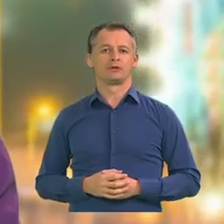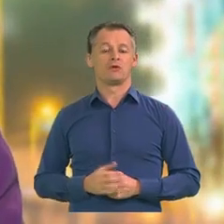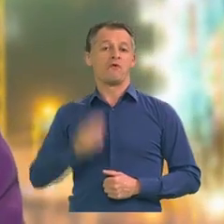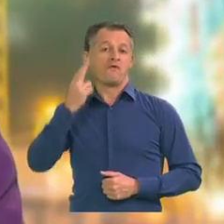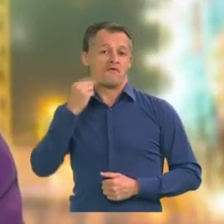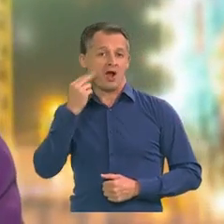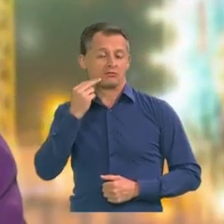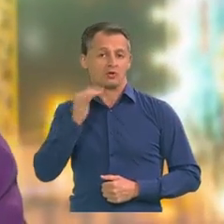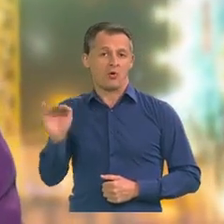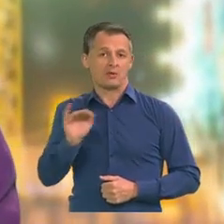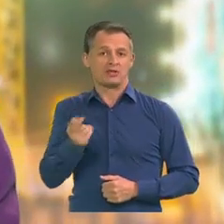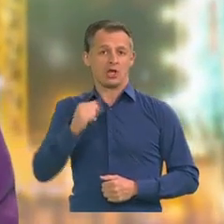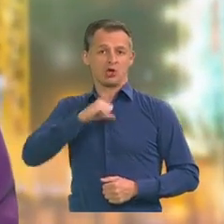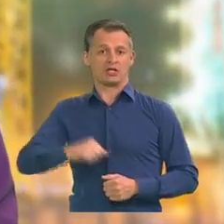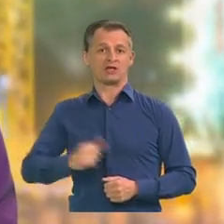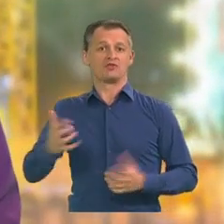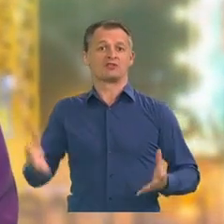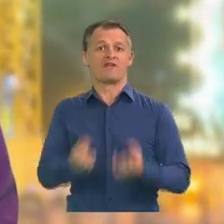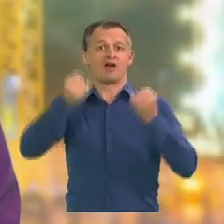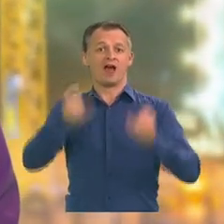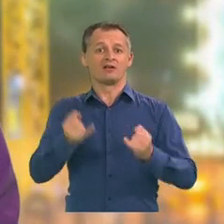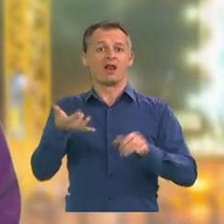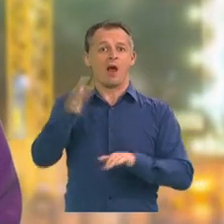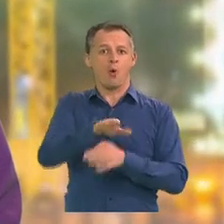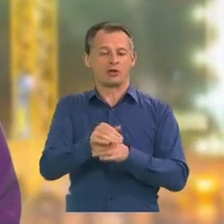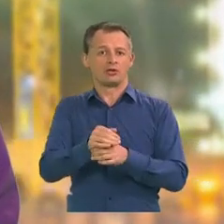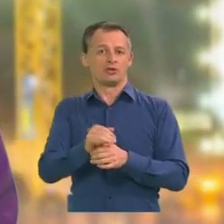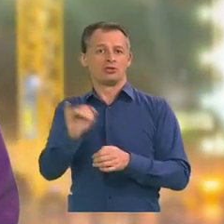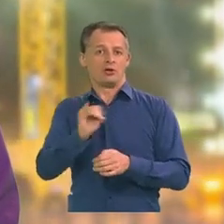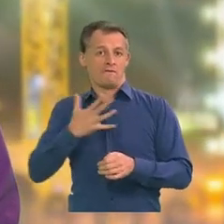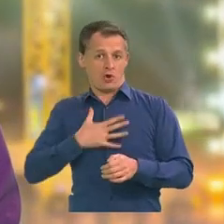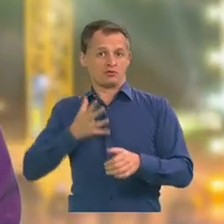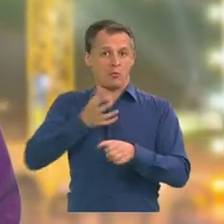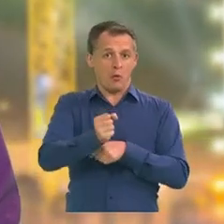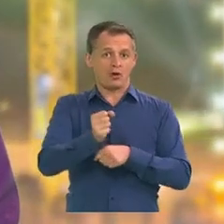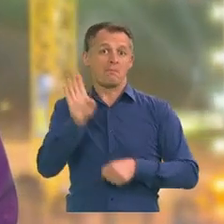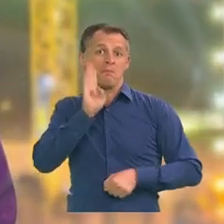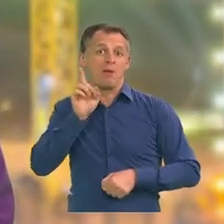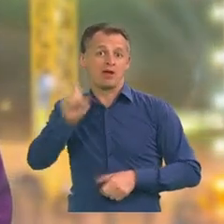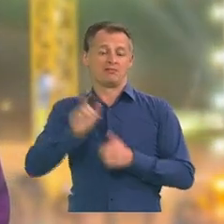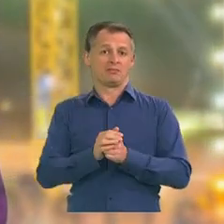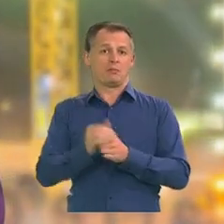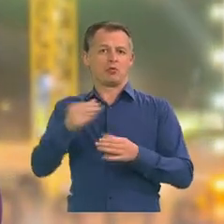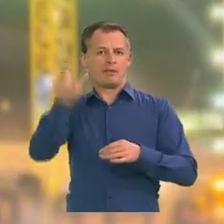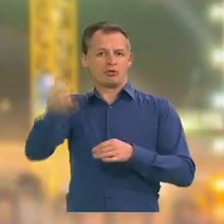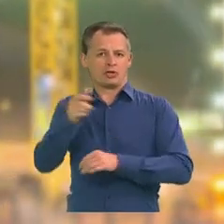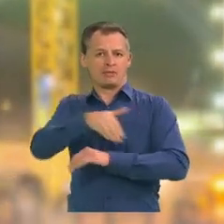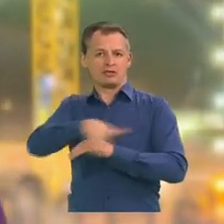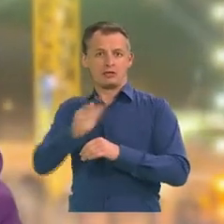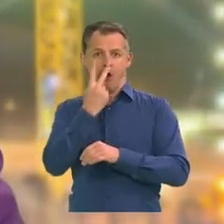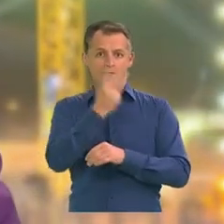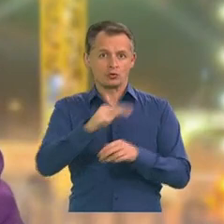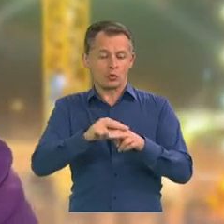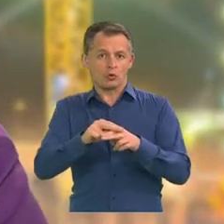O copilă din Constanța a fost salvată astăzi de la moarte. Călău era tocmai mama. Mai mulți trecători au văzut-o pe femeie cum cară